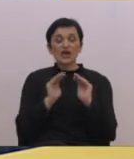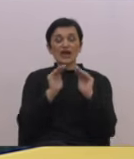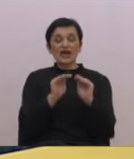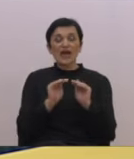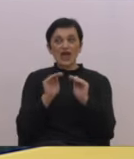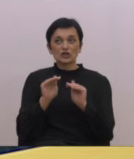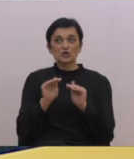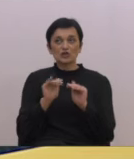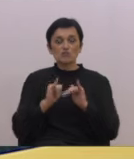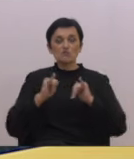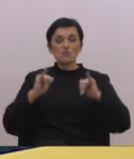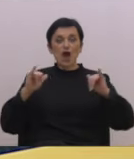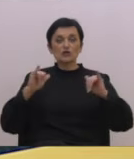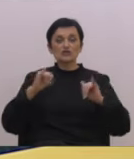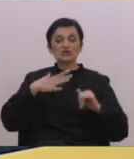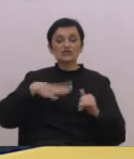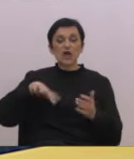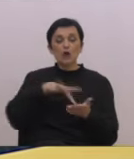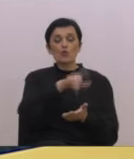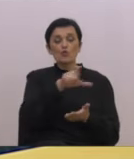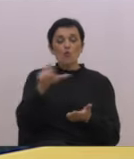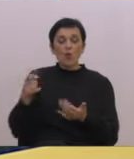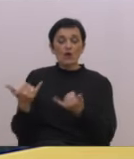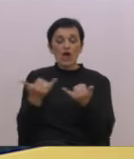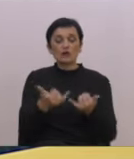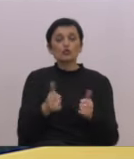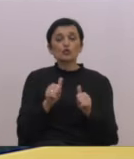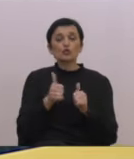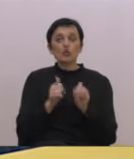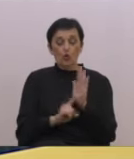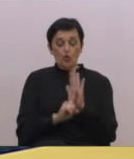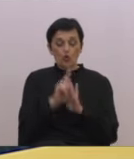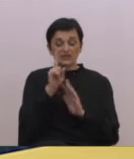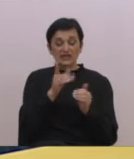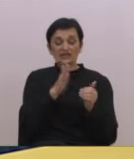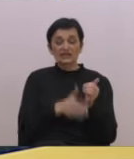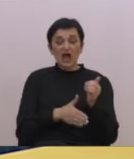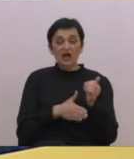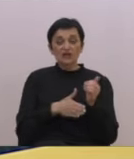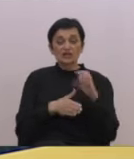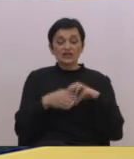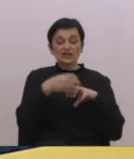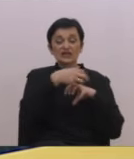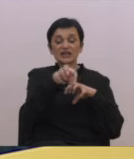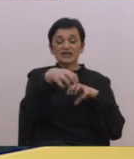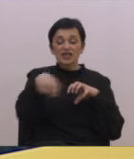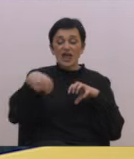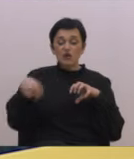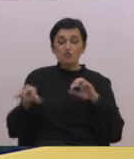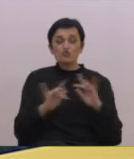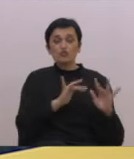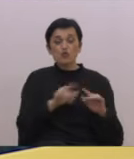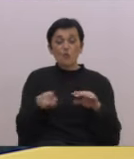ხელმისაწვდომობა კიდევ უფრო ფართო საქართველოს მოქალაქეებისთვის, როგორ უნდა დაიწყოს და დასრულდეს დეინსტიტუციონალიზაციის პროცესი, რომ